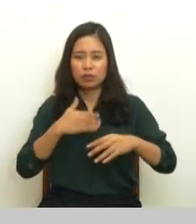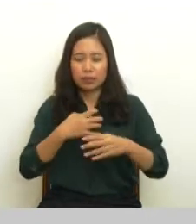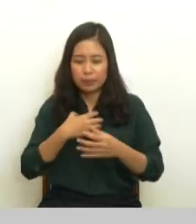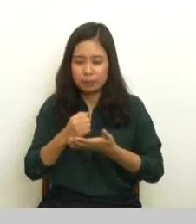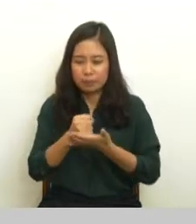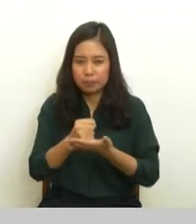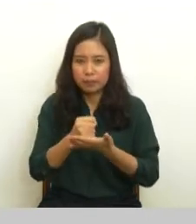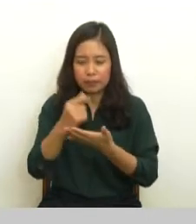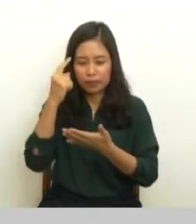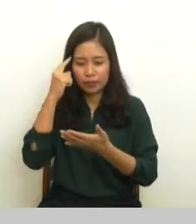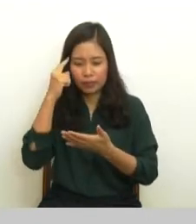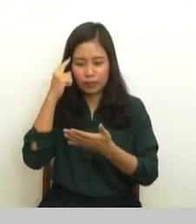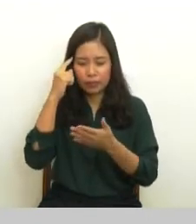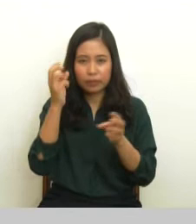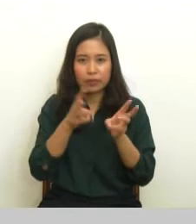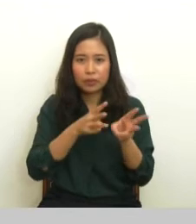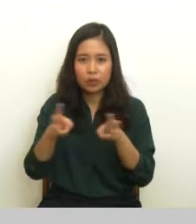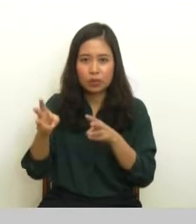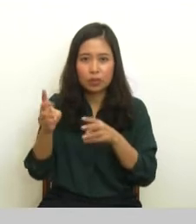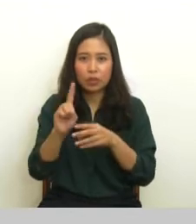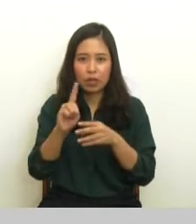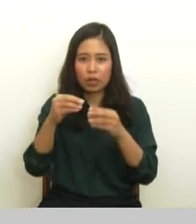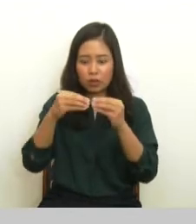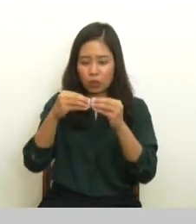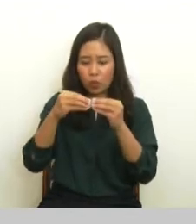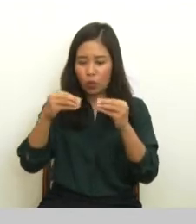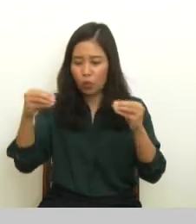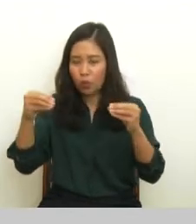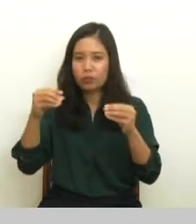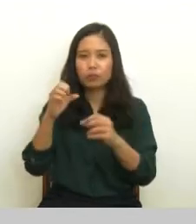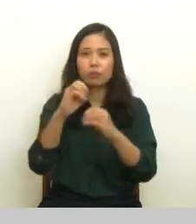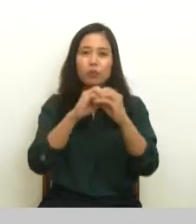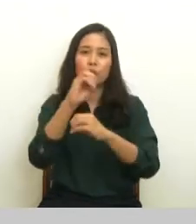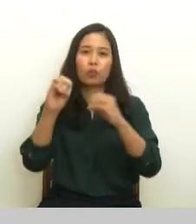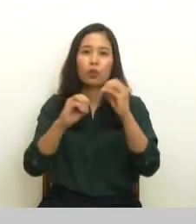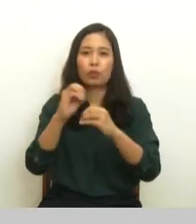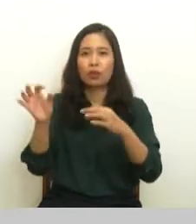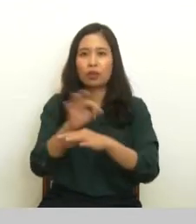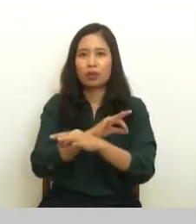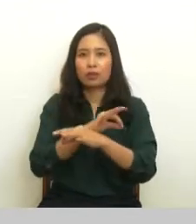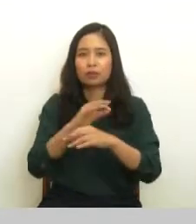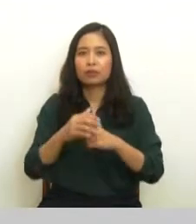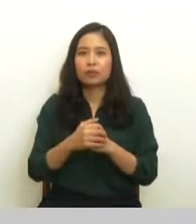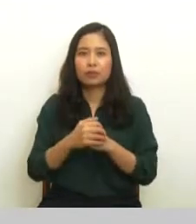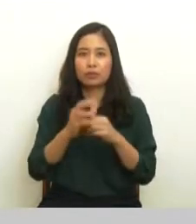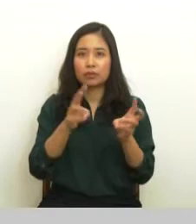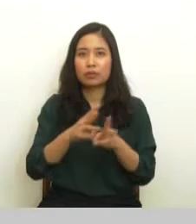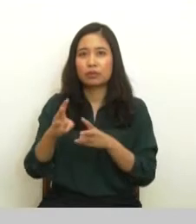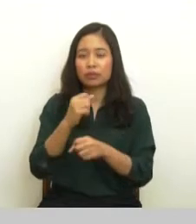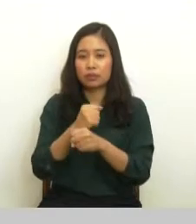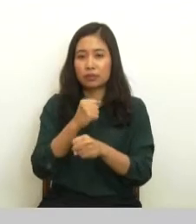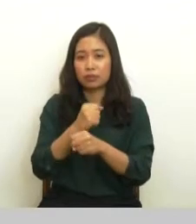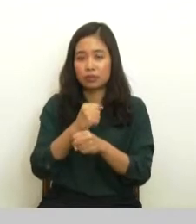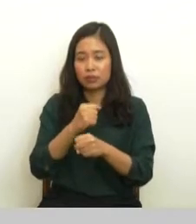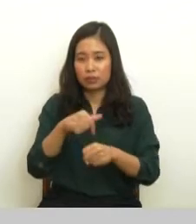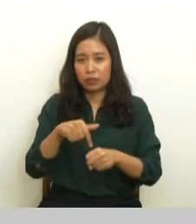นคิดหาวิธีทำหลอดจากฐรรมชาติที่ป่อตภัยต่ ๆะเลิะสัอื่น ๆ ค่ะสำหรบการดำเินงานของผลงางลอด